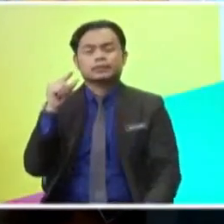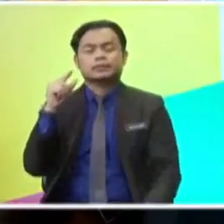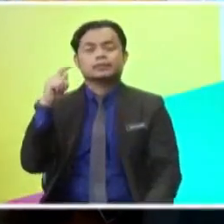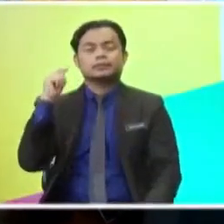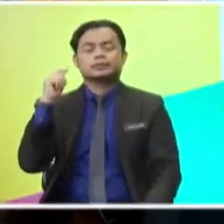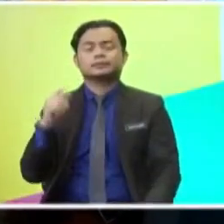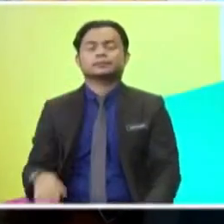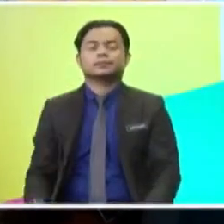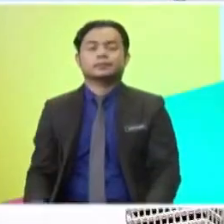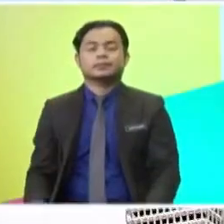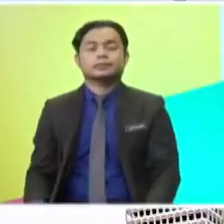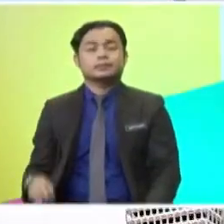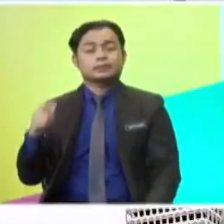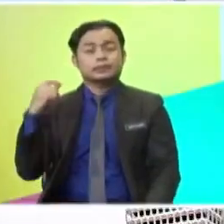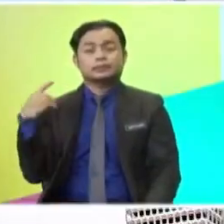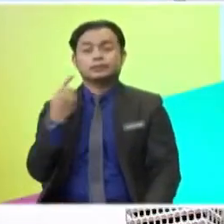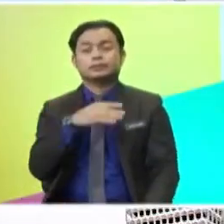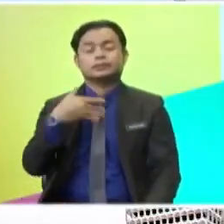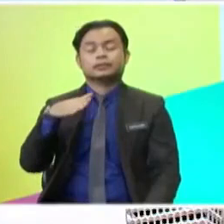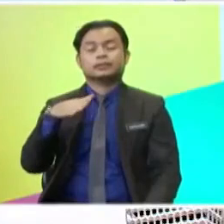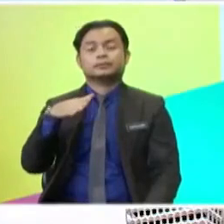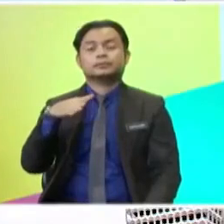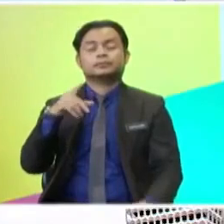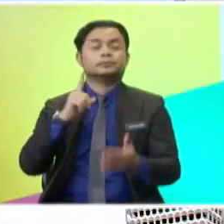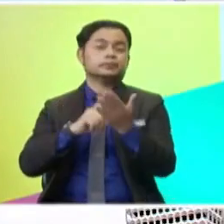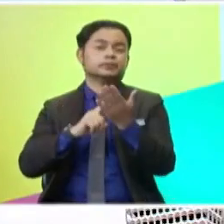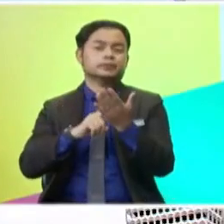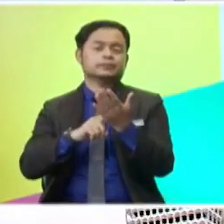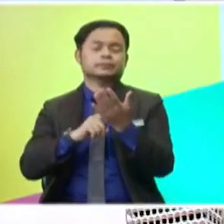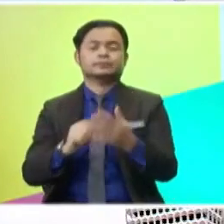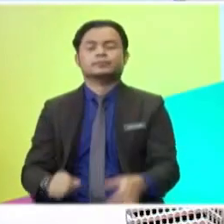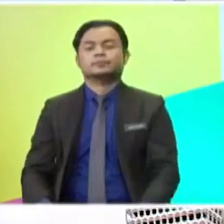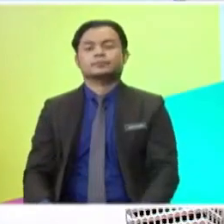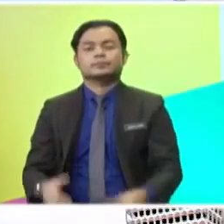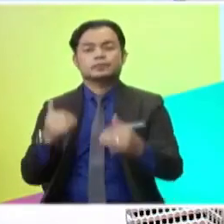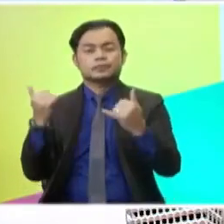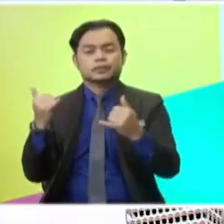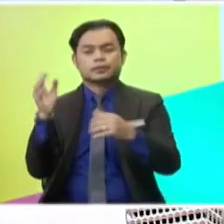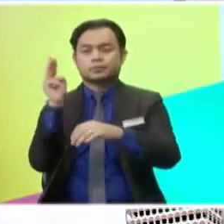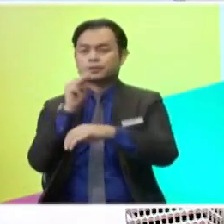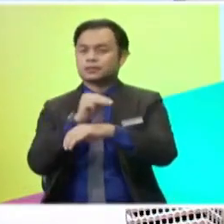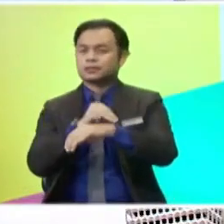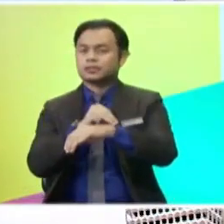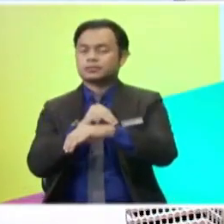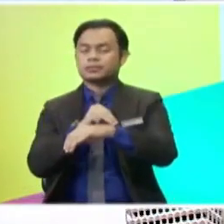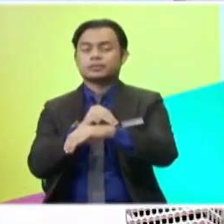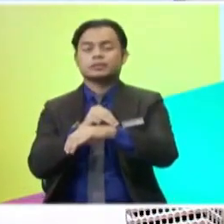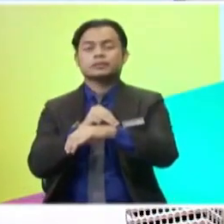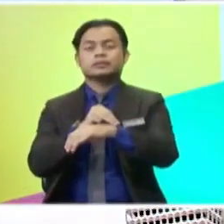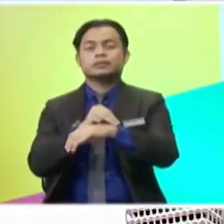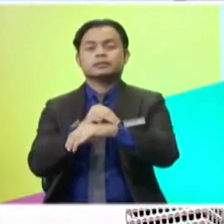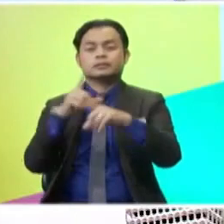dah bincang tentang kedudukan Raja Melayu semasa British. Jadi kemudian kita beralih pada zaman Jepun pula. Kuasa Raja Melayu masih